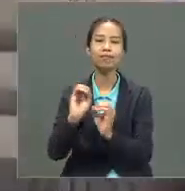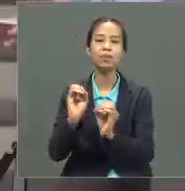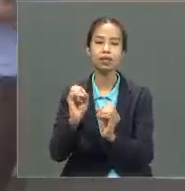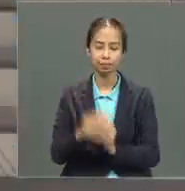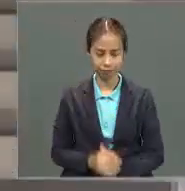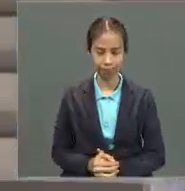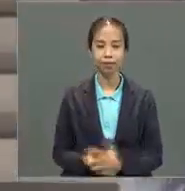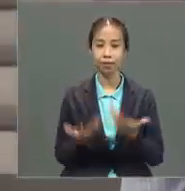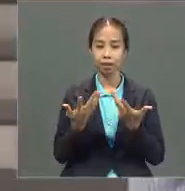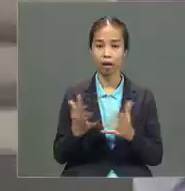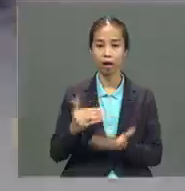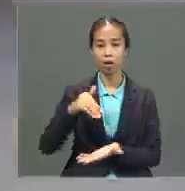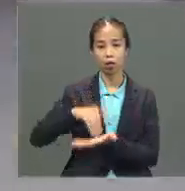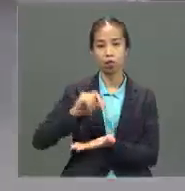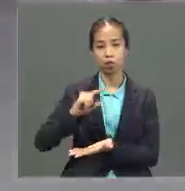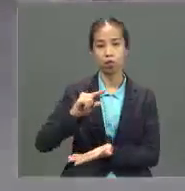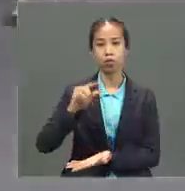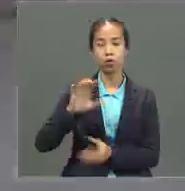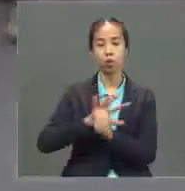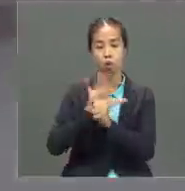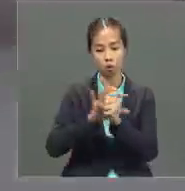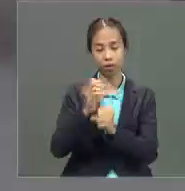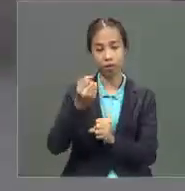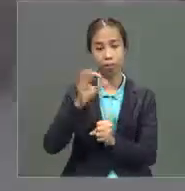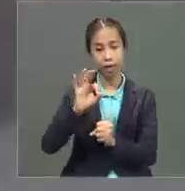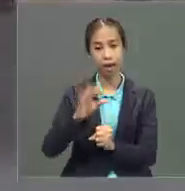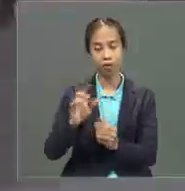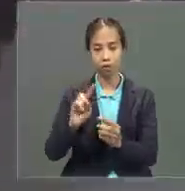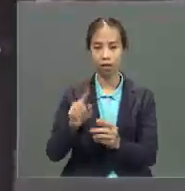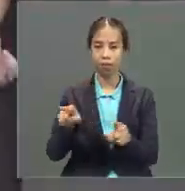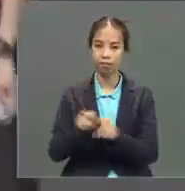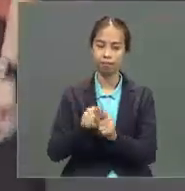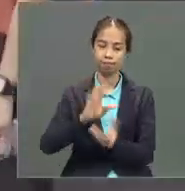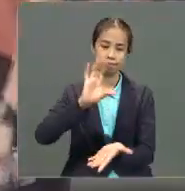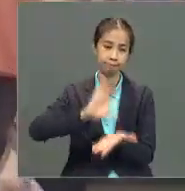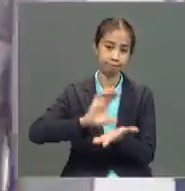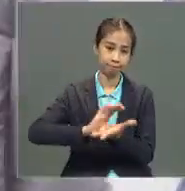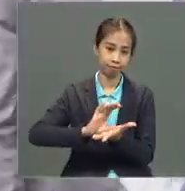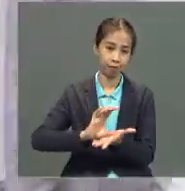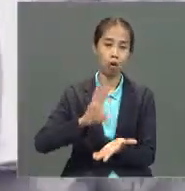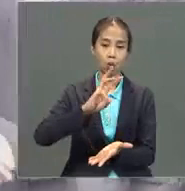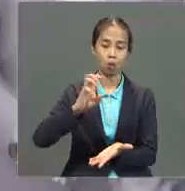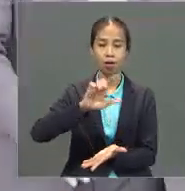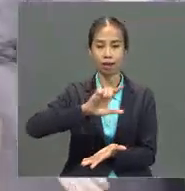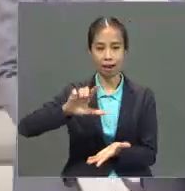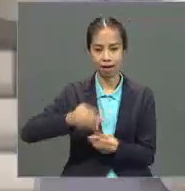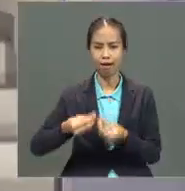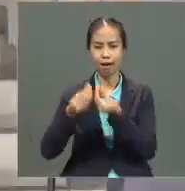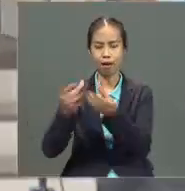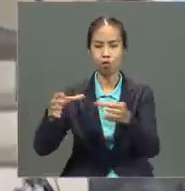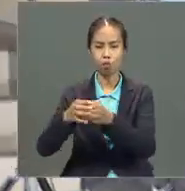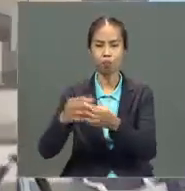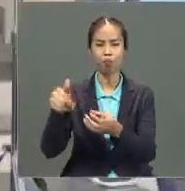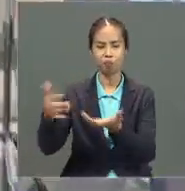ากนี้นะคะที่ศูนย์บริหารสถานการณ์โควิด-19 ได้อนุมัติในหลักการการจัดสรรงบประมาณกว่า600ล้านบาทให้คณะรัฐมนตรีพิจารณา